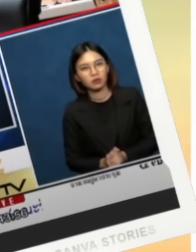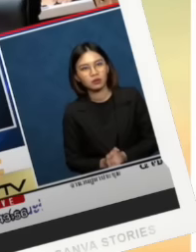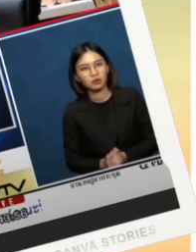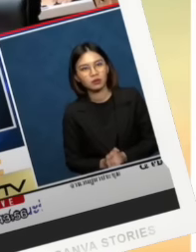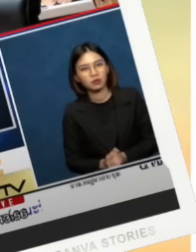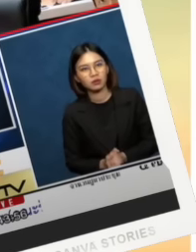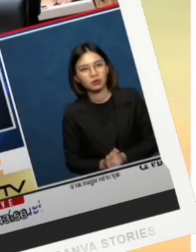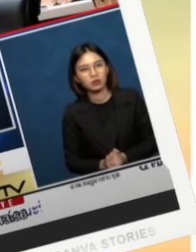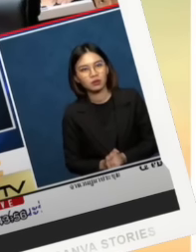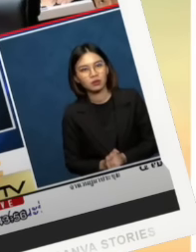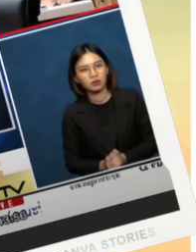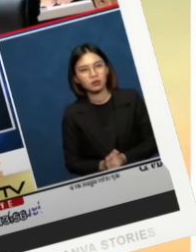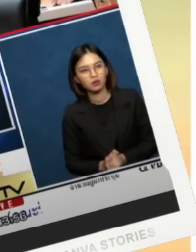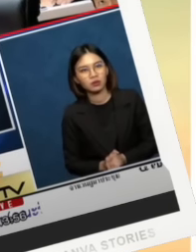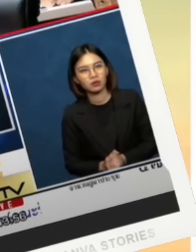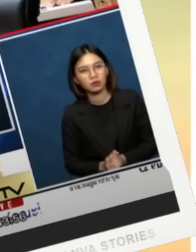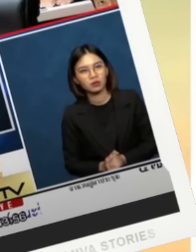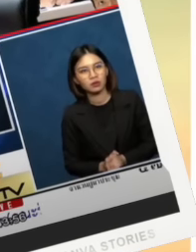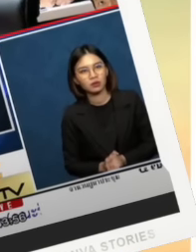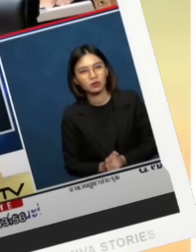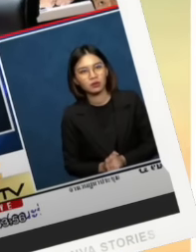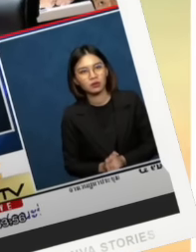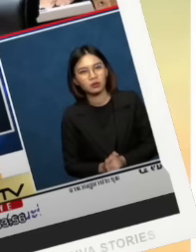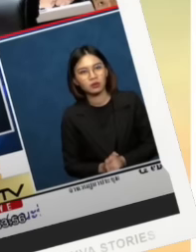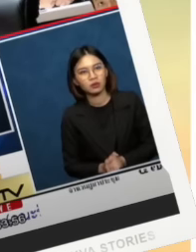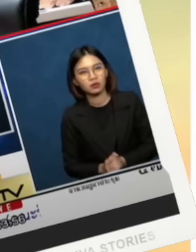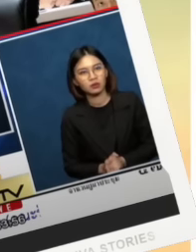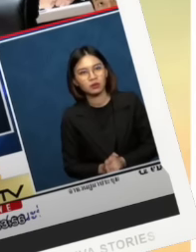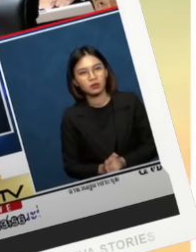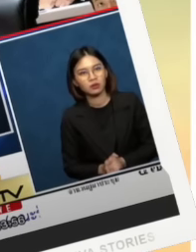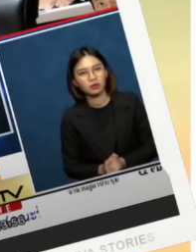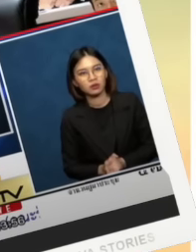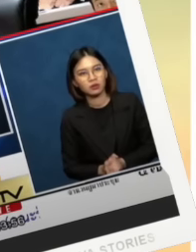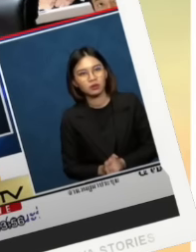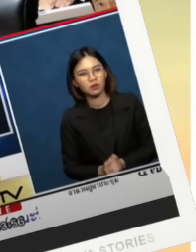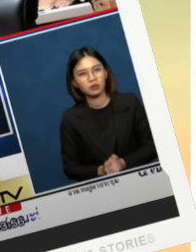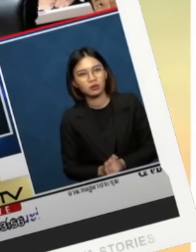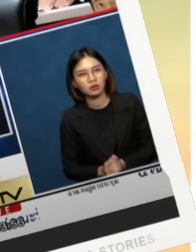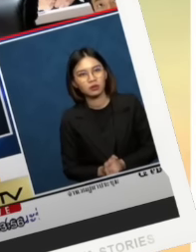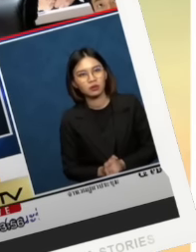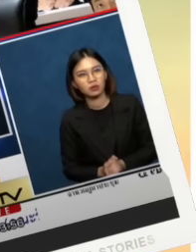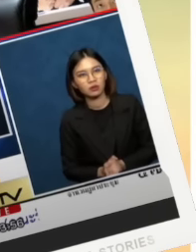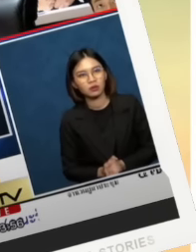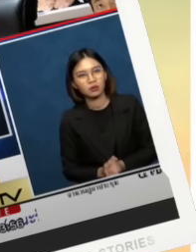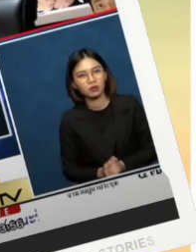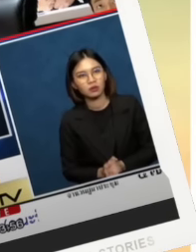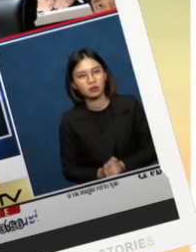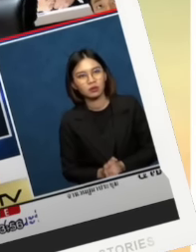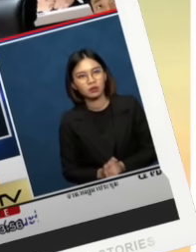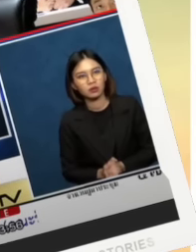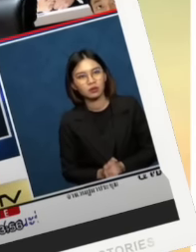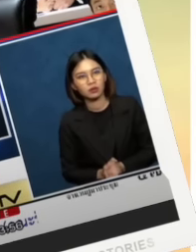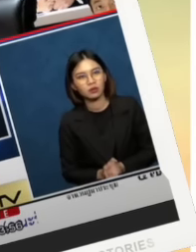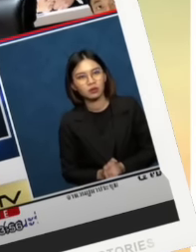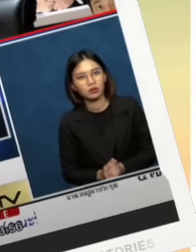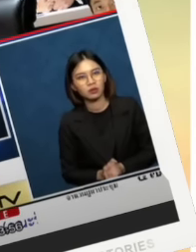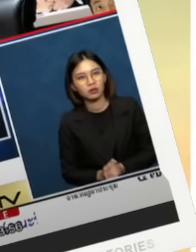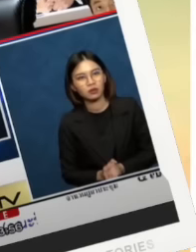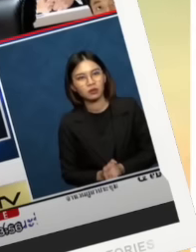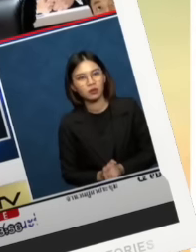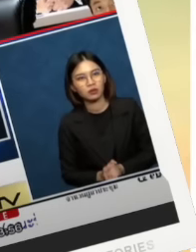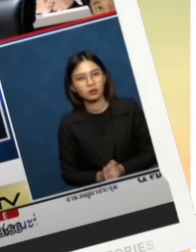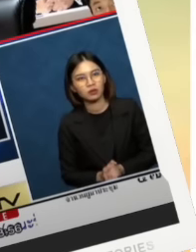แล้วก็สั่งยุบพรรคก้าวไกลแต่ทำไมถึงขนาดนี้ดูเหมือนว่าเกิดความไม่แน่นอนในคดียุ